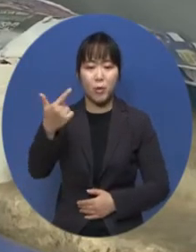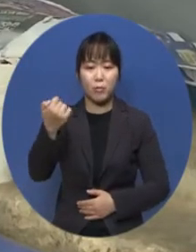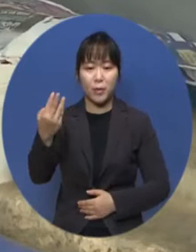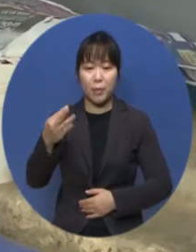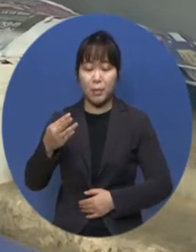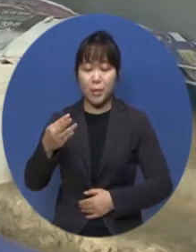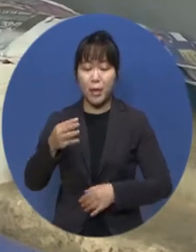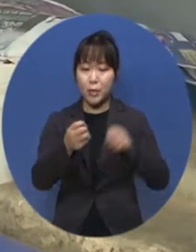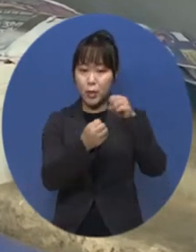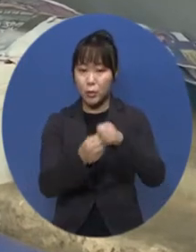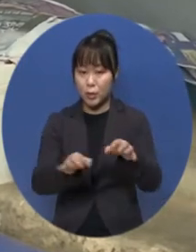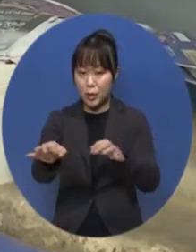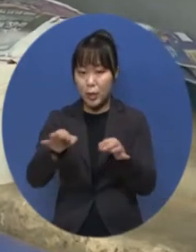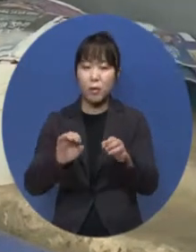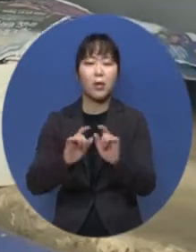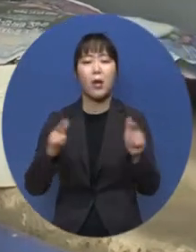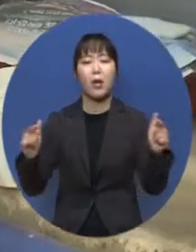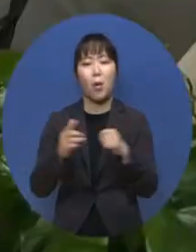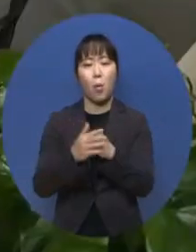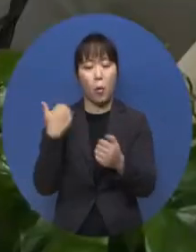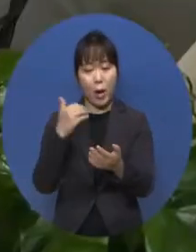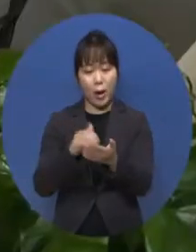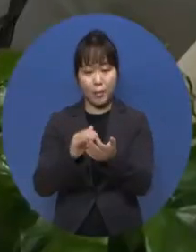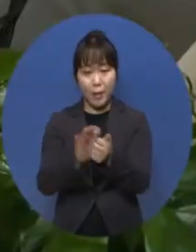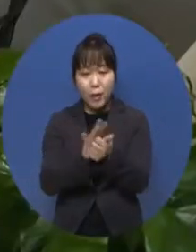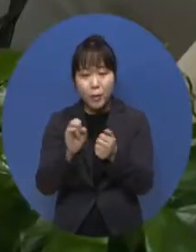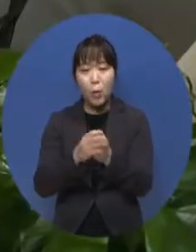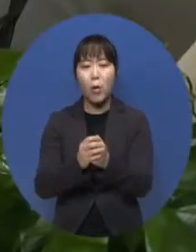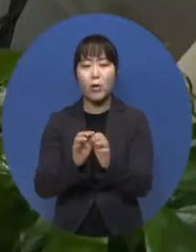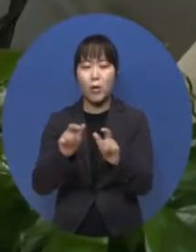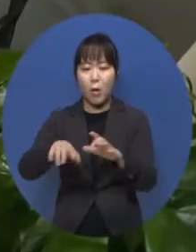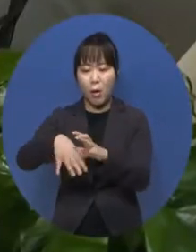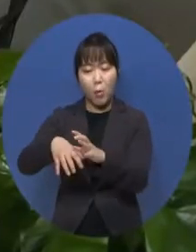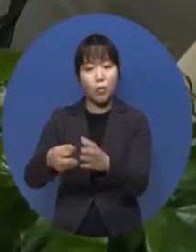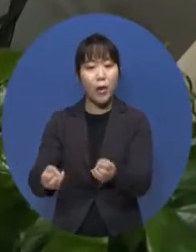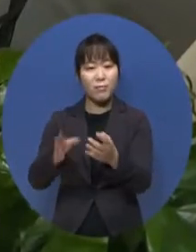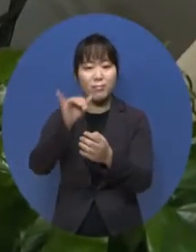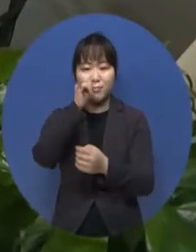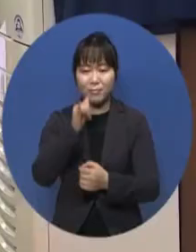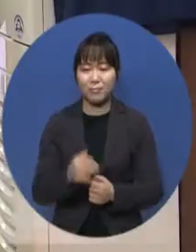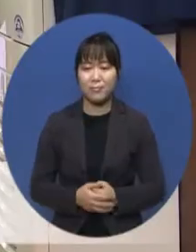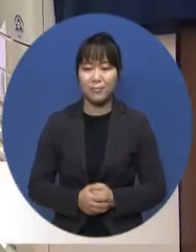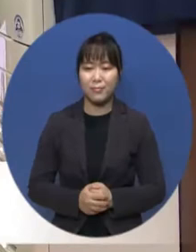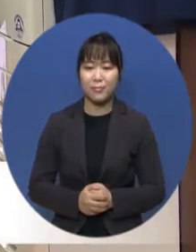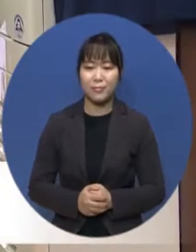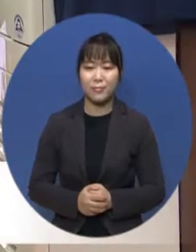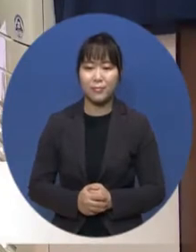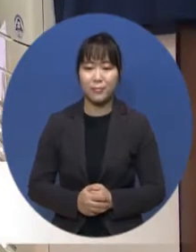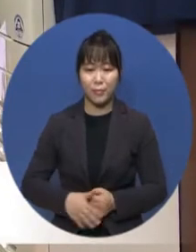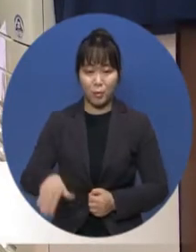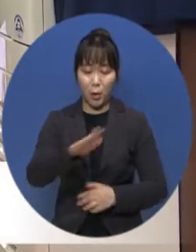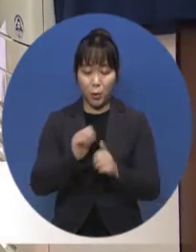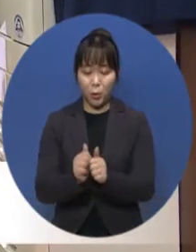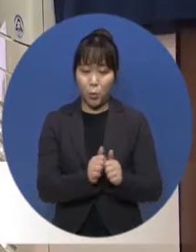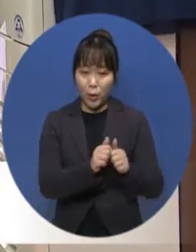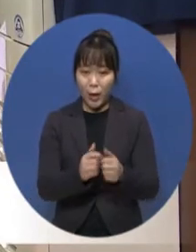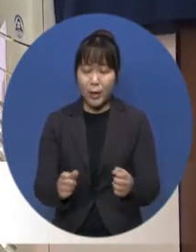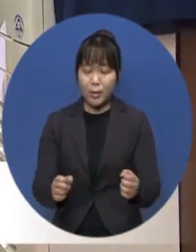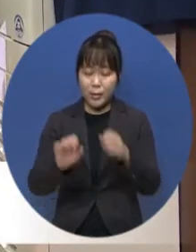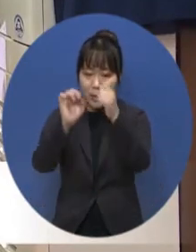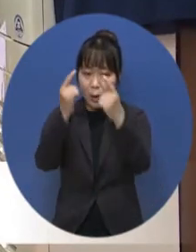대상으로 다양한 환급 혜택뿐만 아니라 경품 행사가 마련됐습니다. 저희들이 동행 세일을